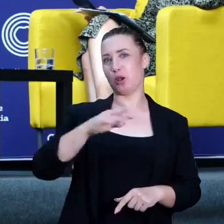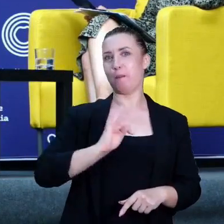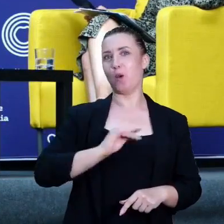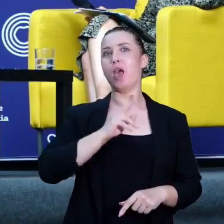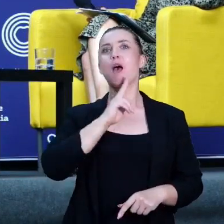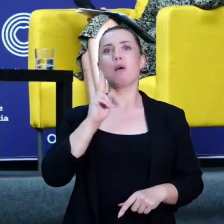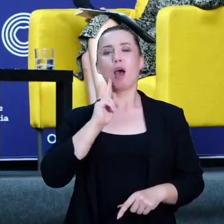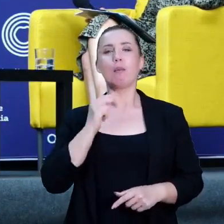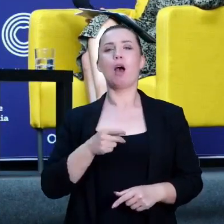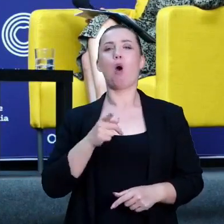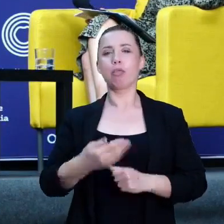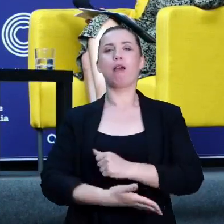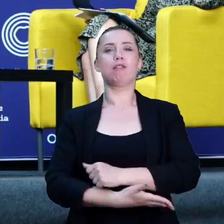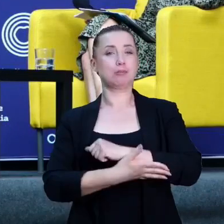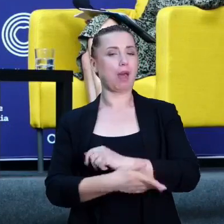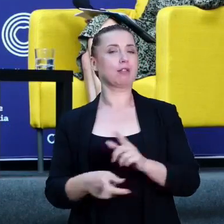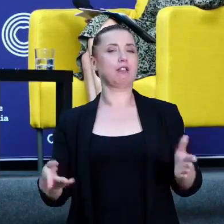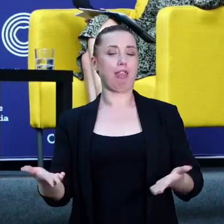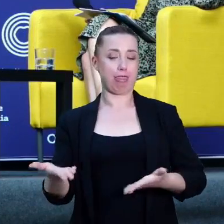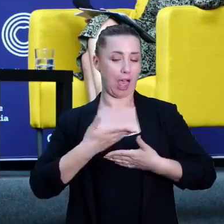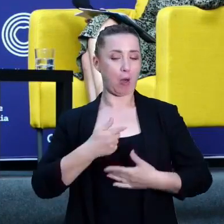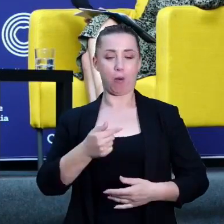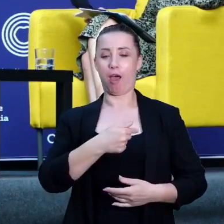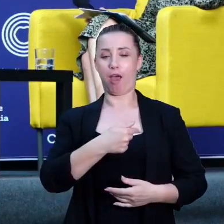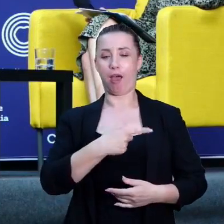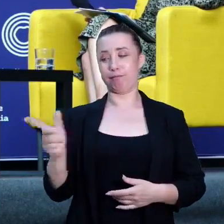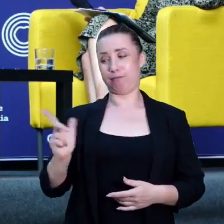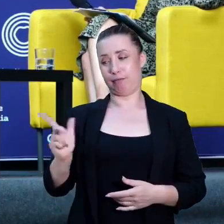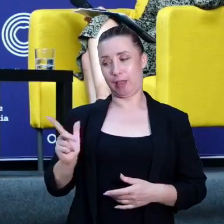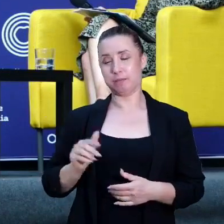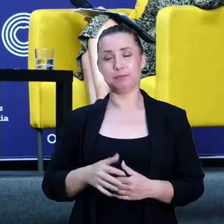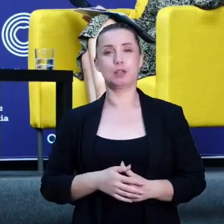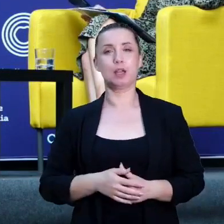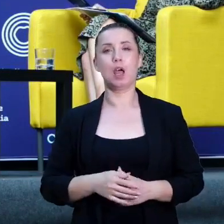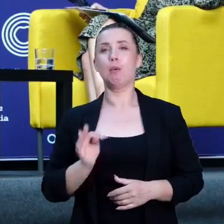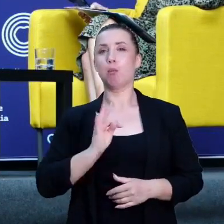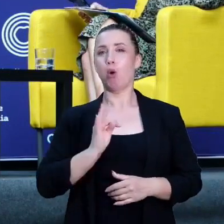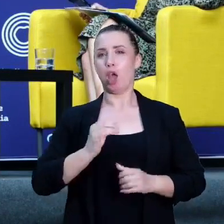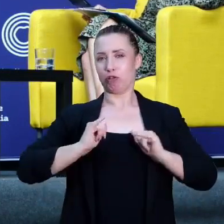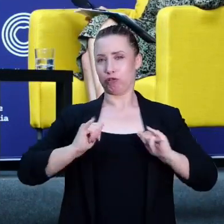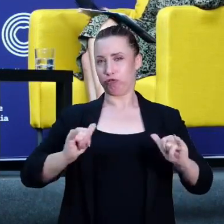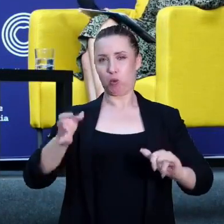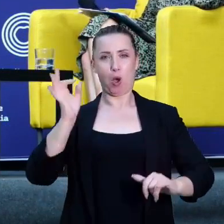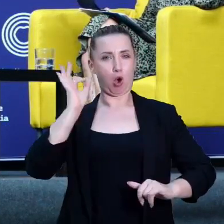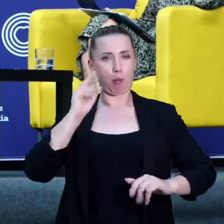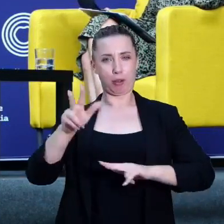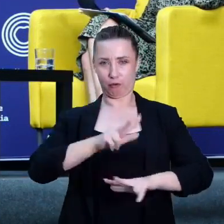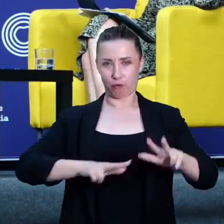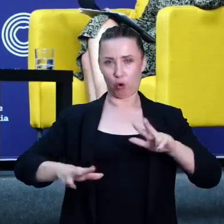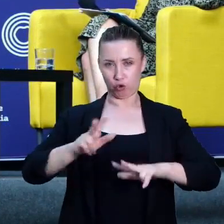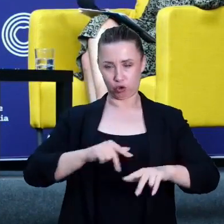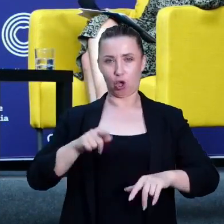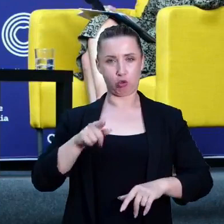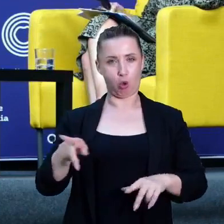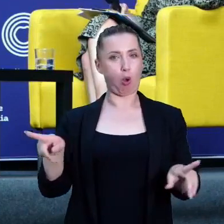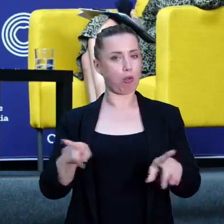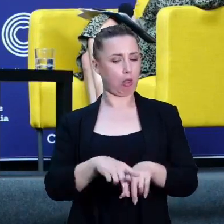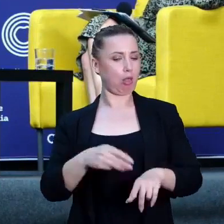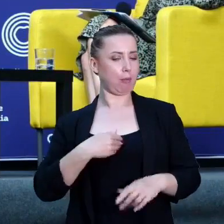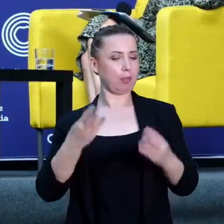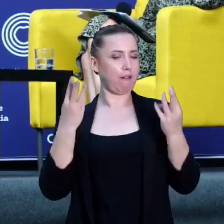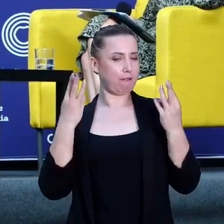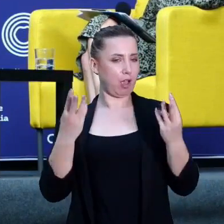nas ogromnym podporą, więc ja też tę siłę kobiet w mojej rodzinie ogromnie sobie cenię i do dzisiaj jest dla mnie bardzo ważna i